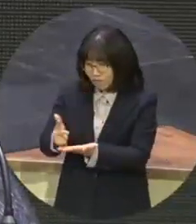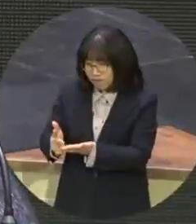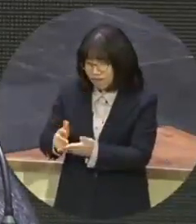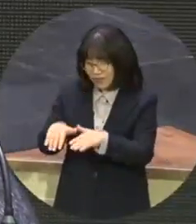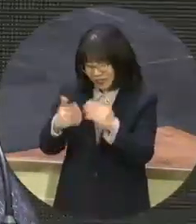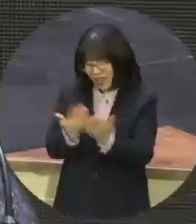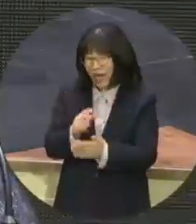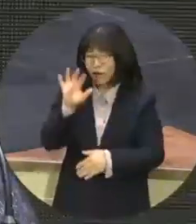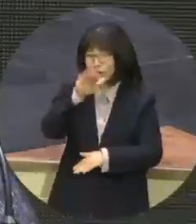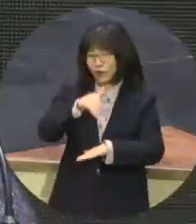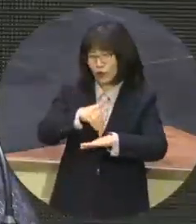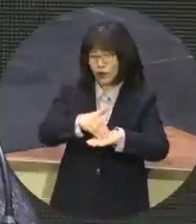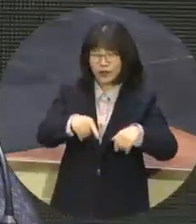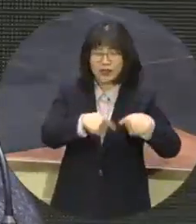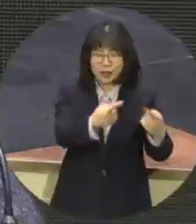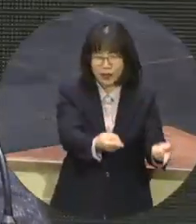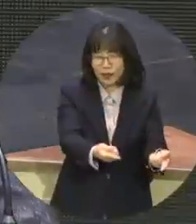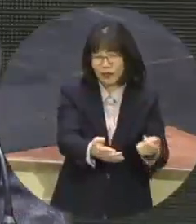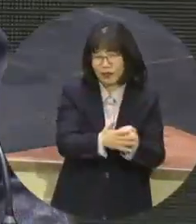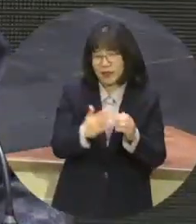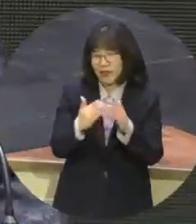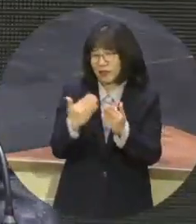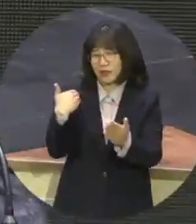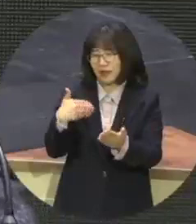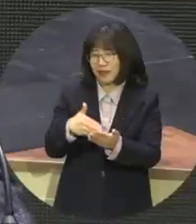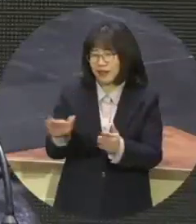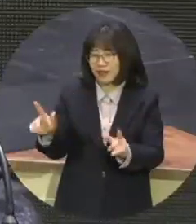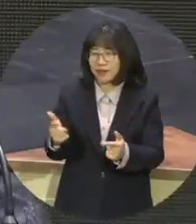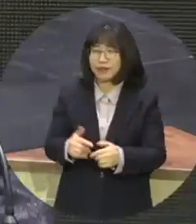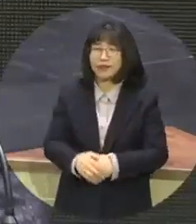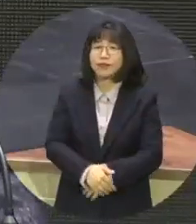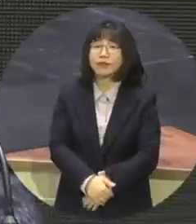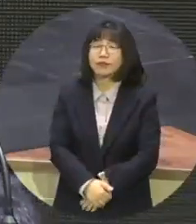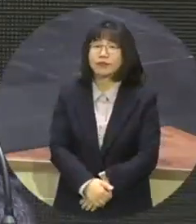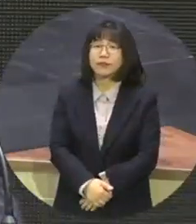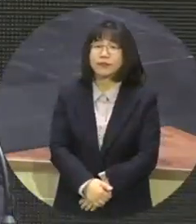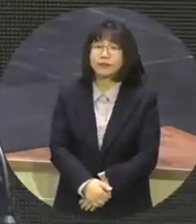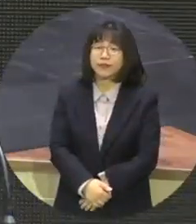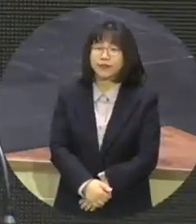전부 훈련 받는다고. 여러분요, 주일날 이렇게,